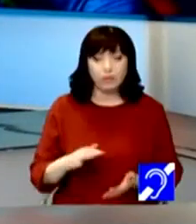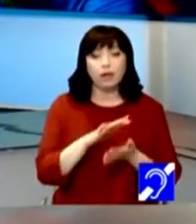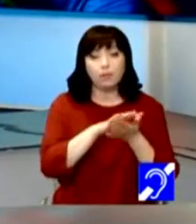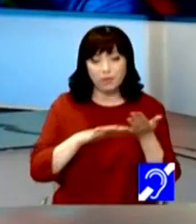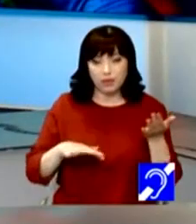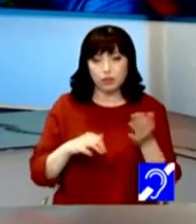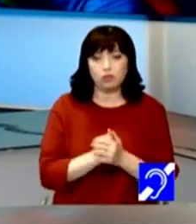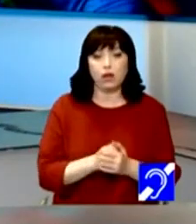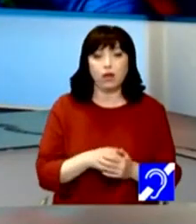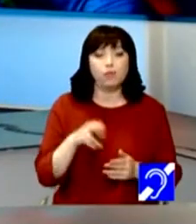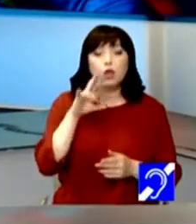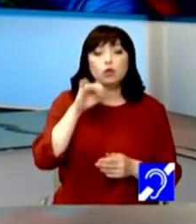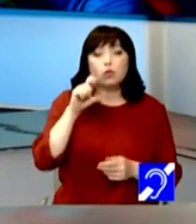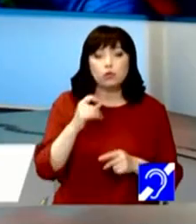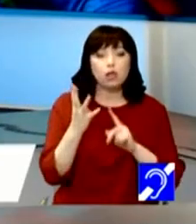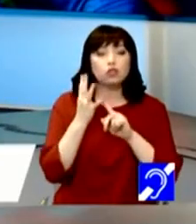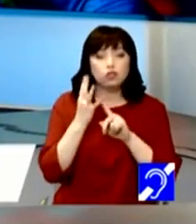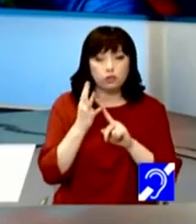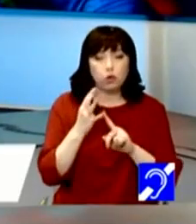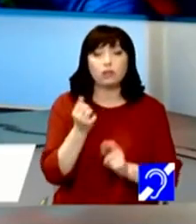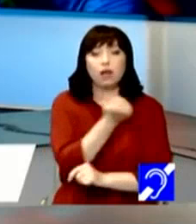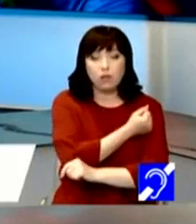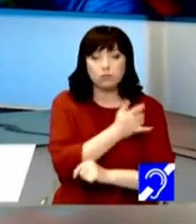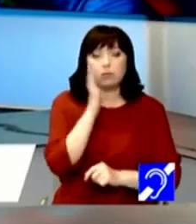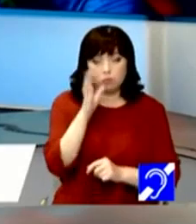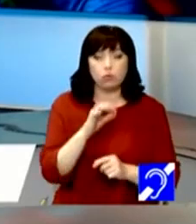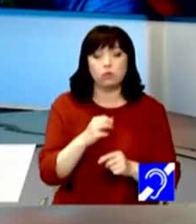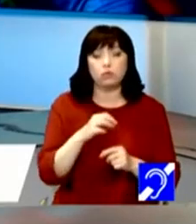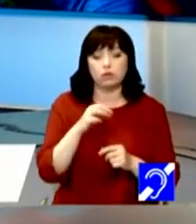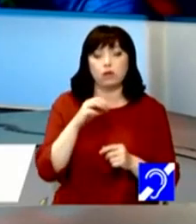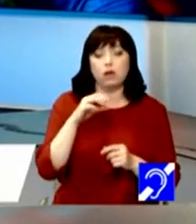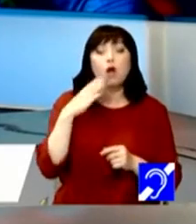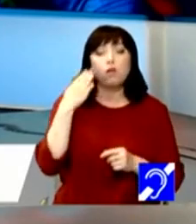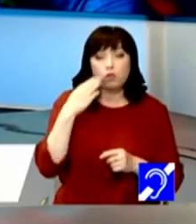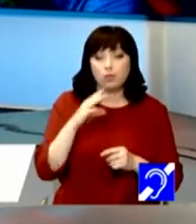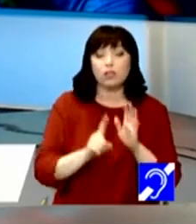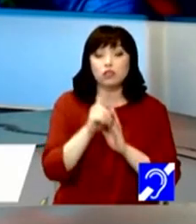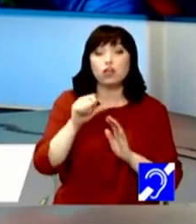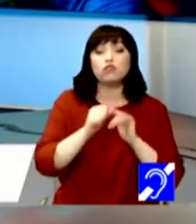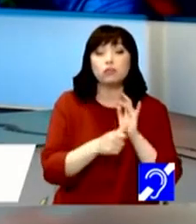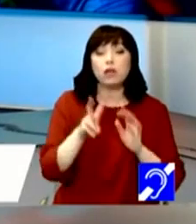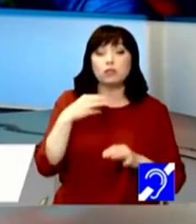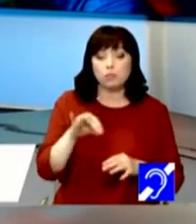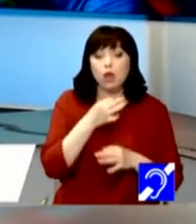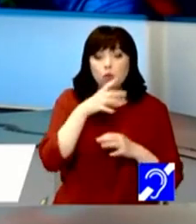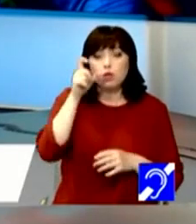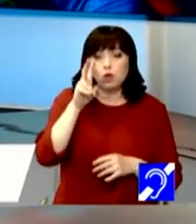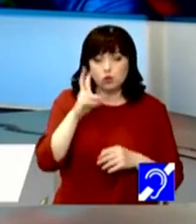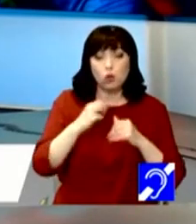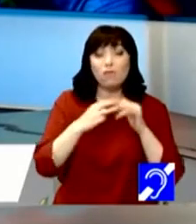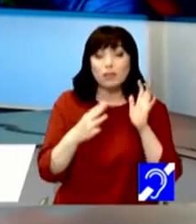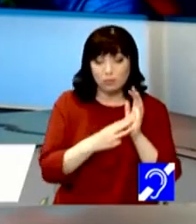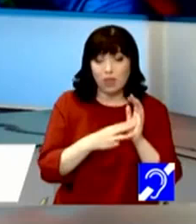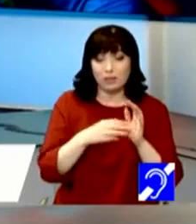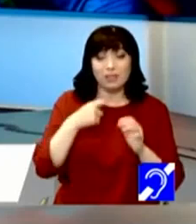Continuăm cu alte știri. Doza 4 va fi administrată și în România din 16 mai. Orice persoană peste 18 ani care a făcut 3